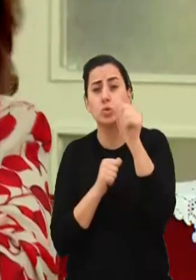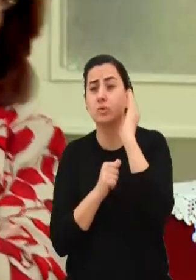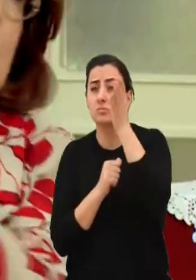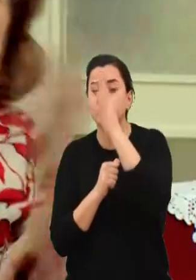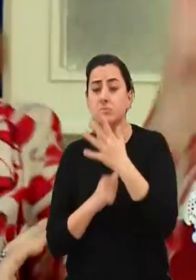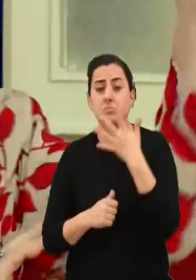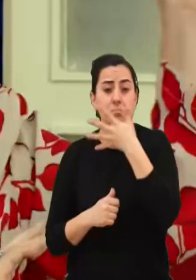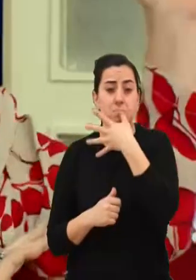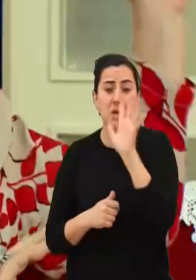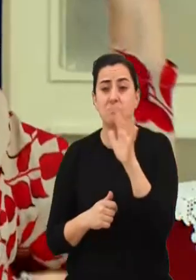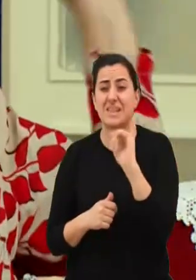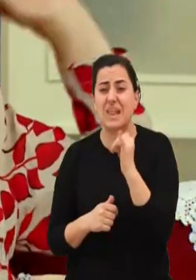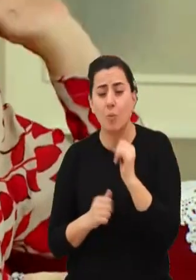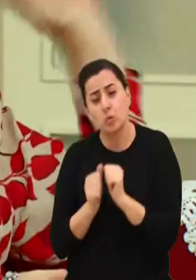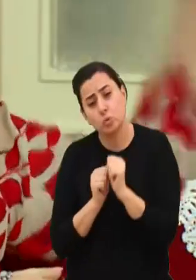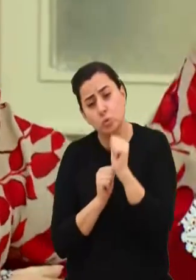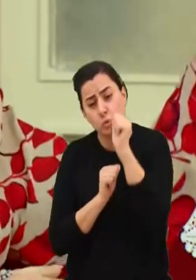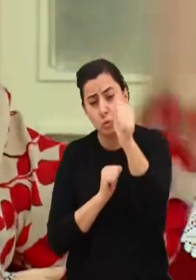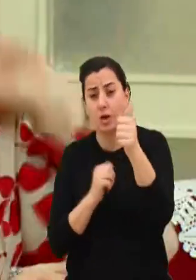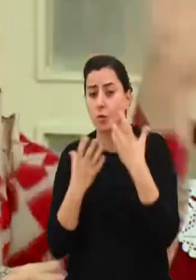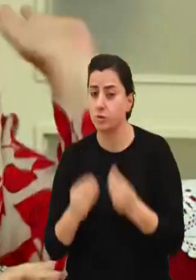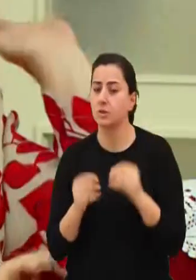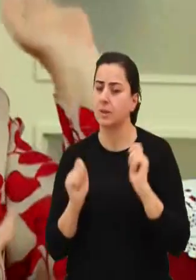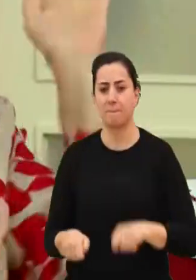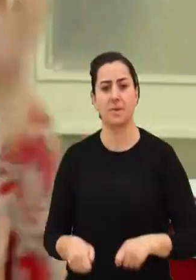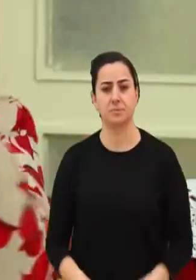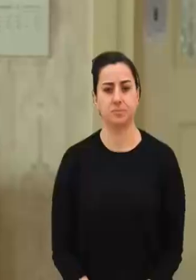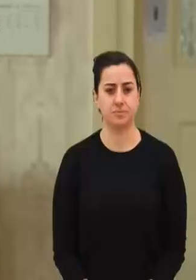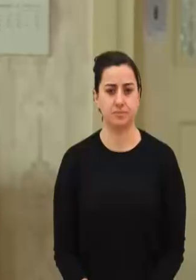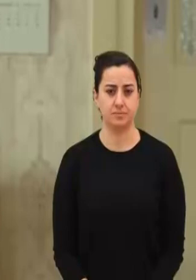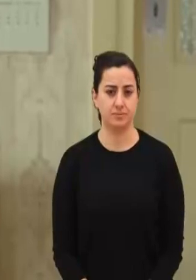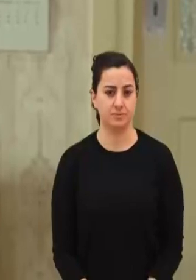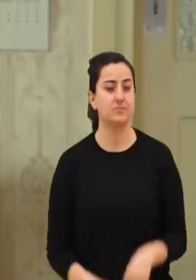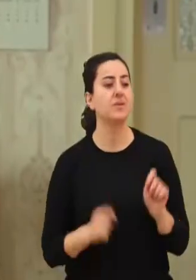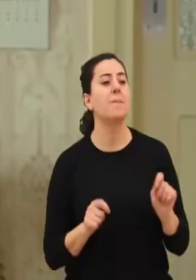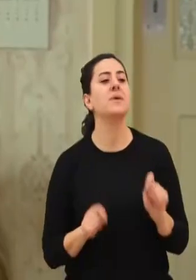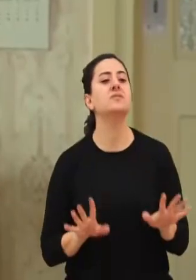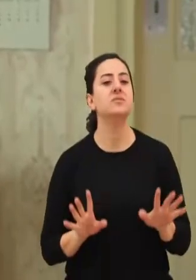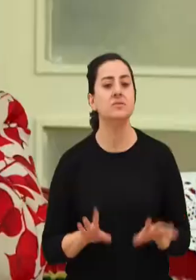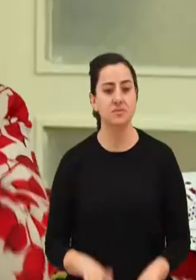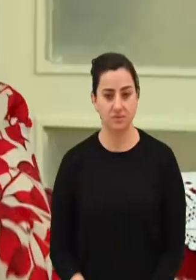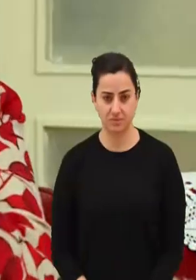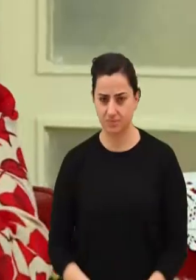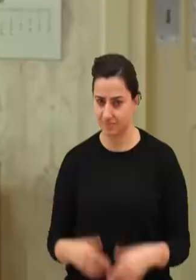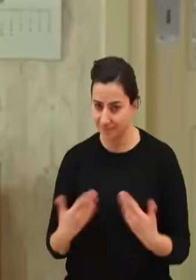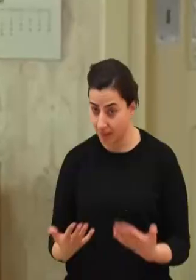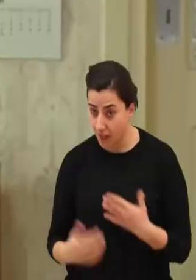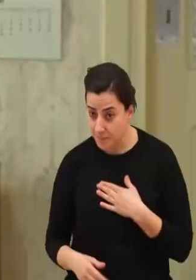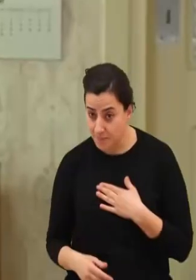yani 5000 kilometre uzakta olsa, vallahi yapar. Yapmaz.